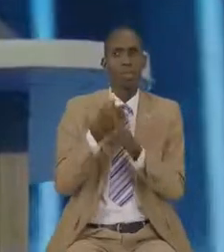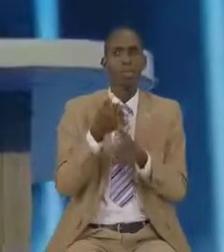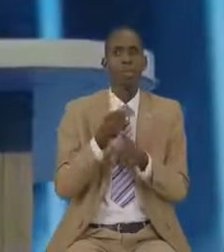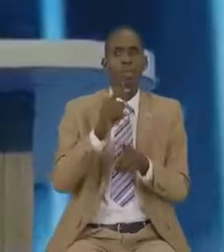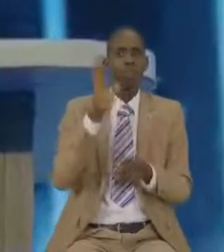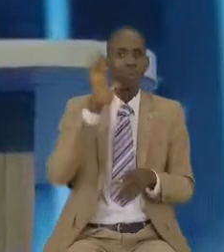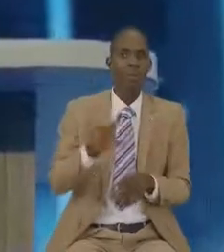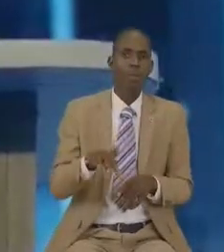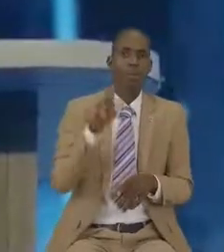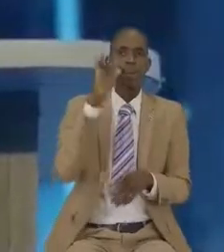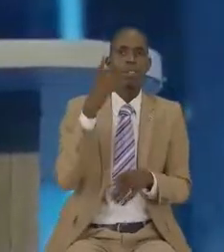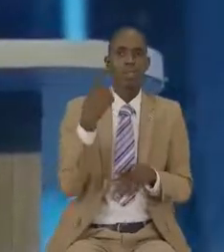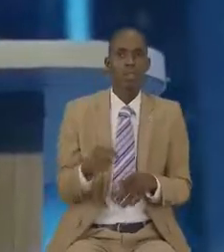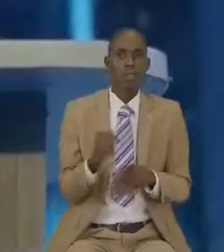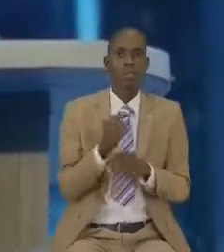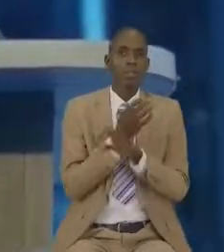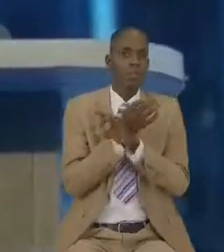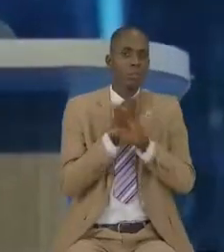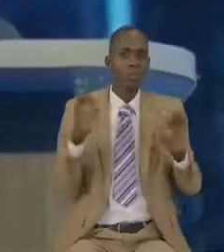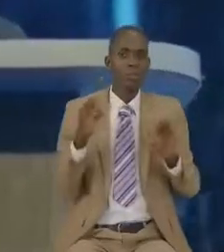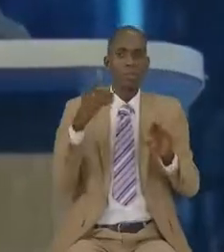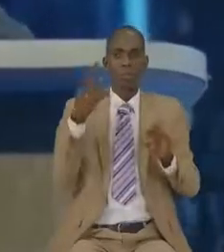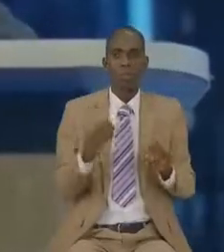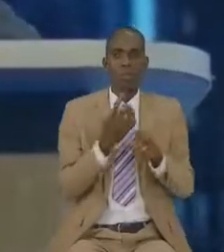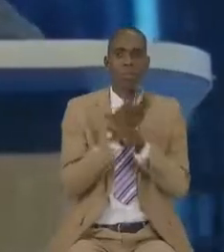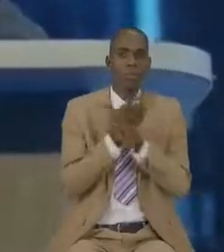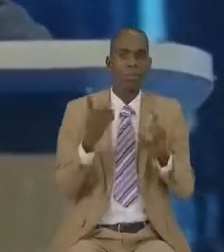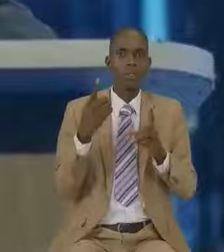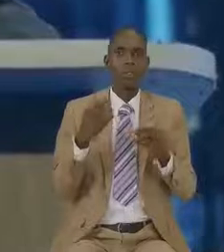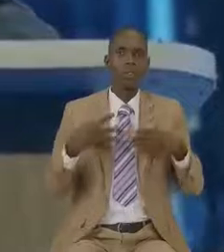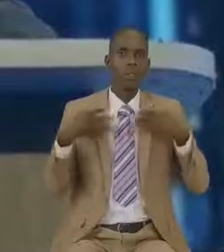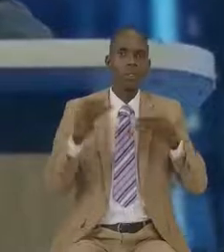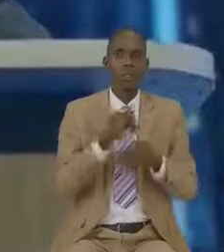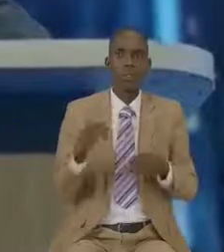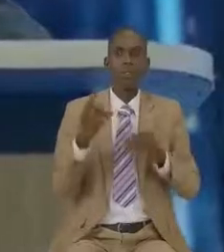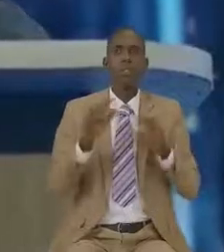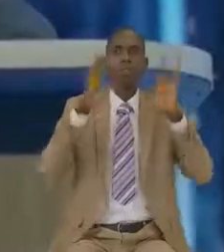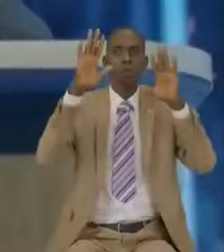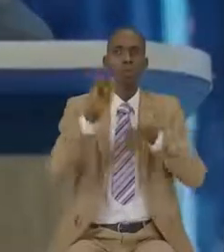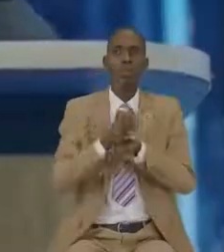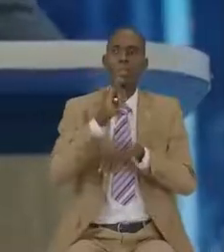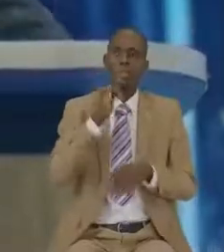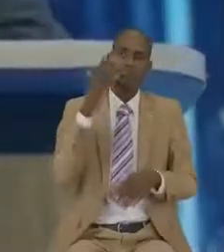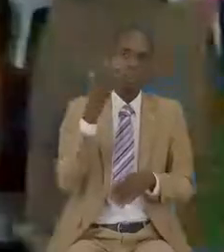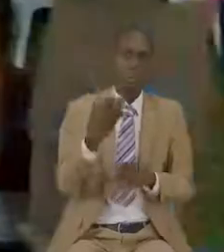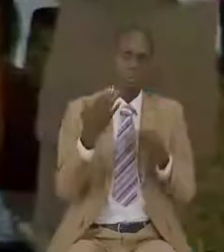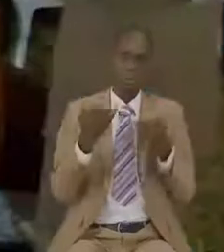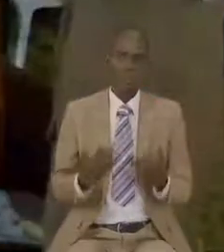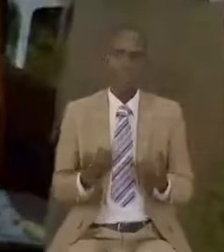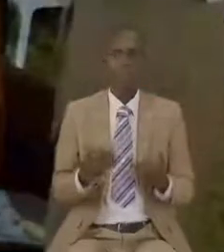verras que la libération, la délivrance, la guérison, le miracle est là.